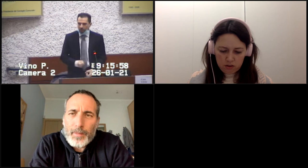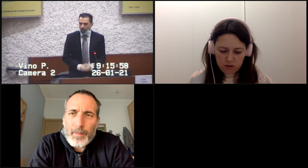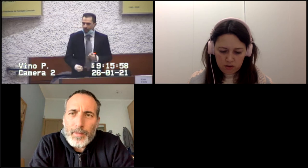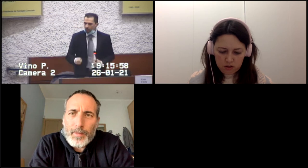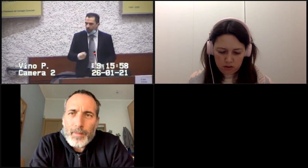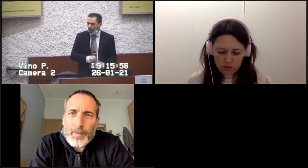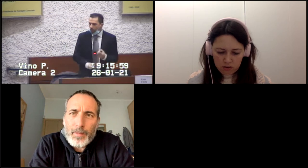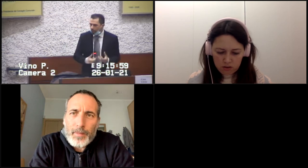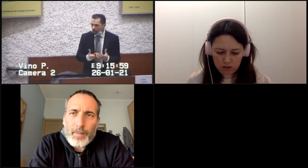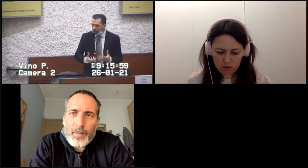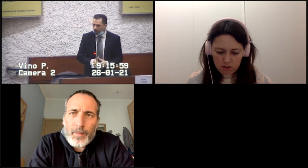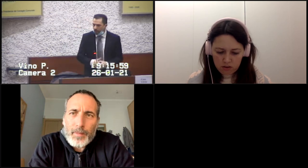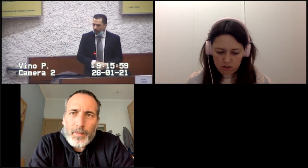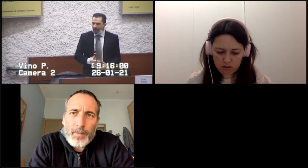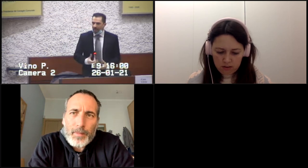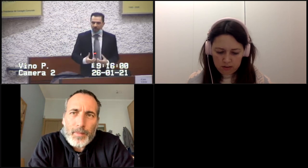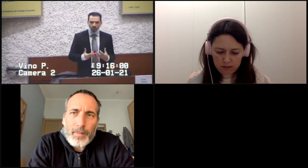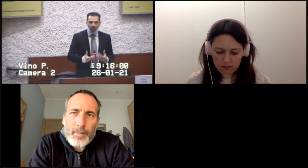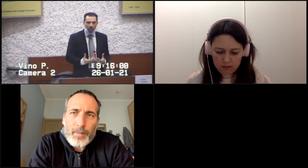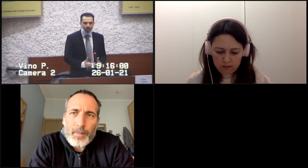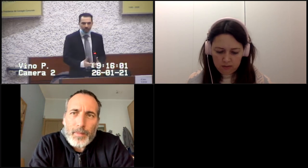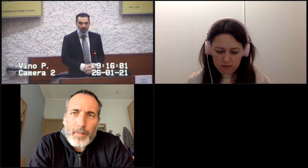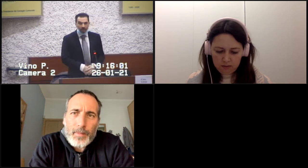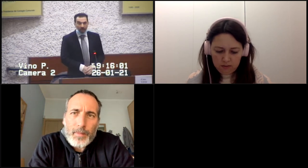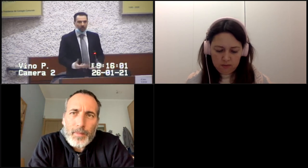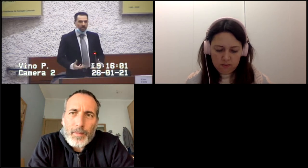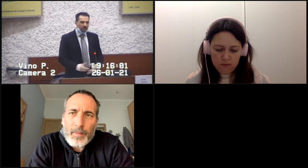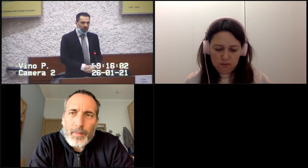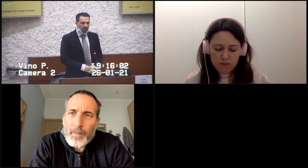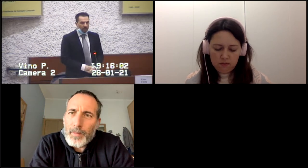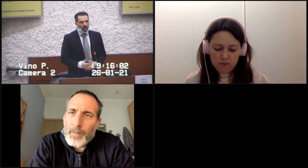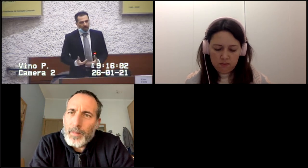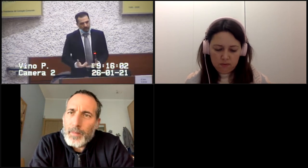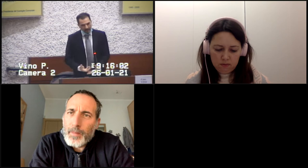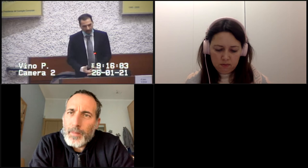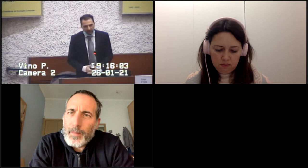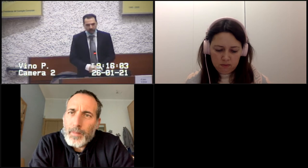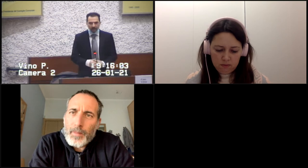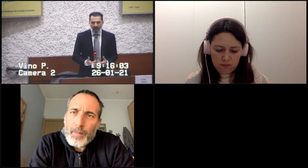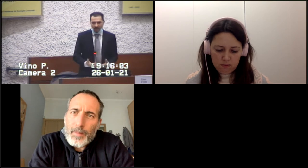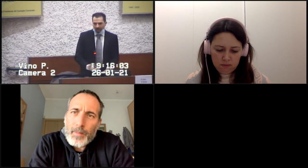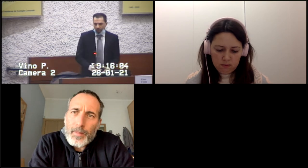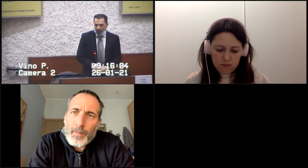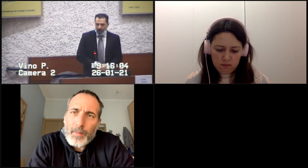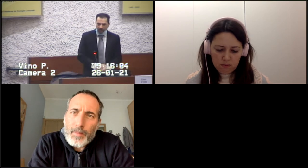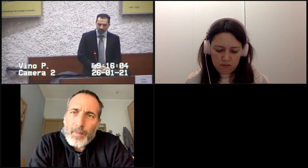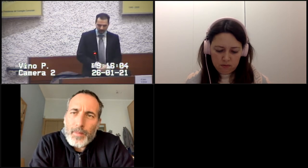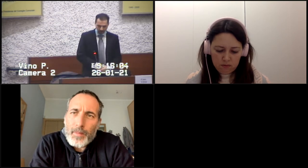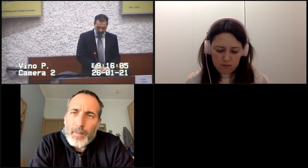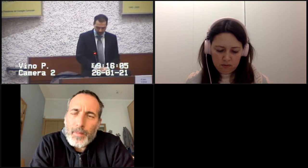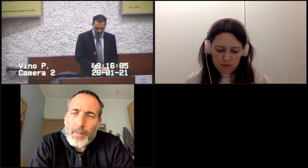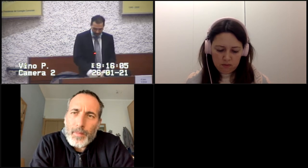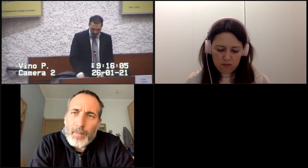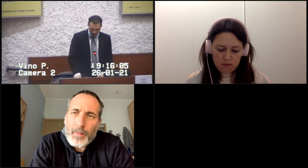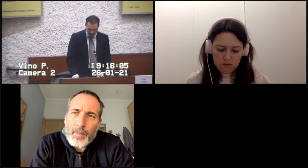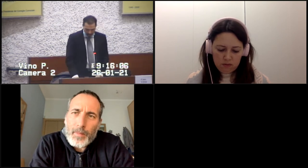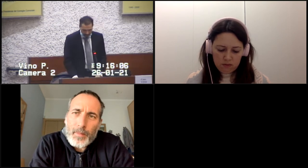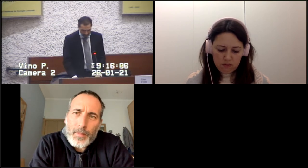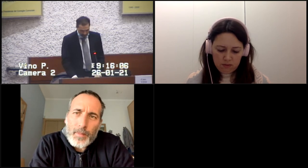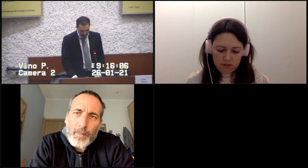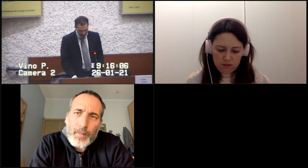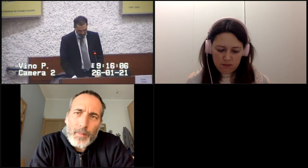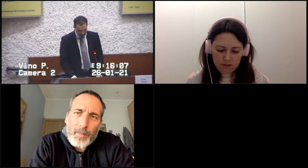su un dietrofronto, non lo so, cioè mi ha lasciato un po' così. Quindi chiaramente a favore di quelle che sono